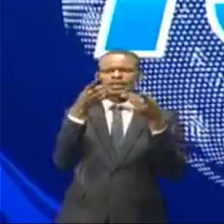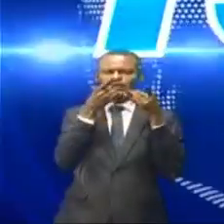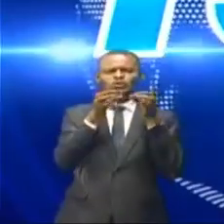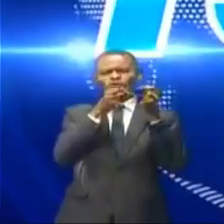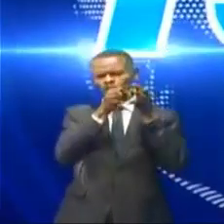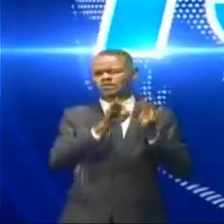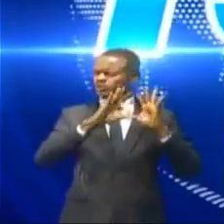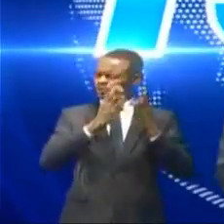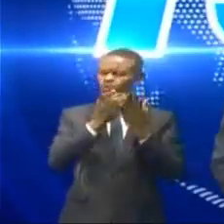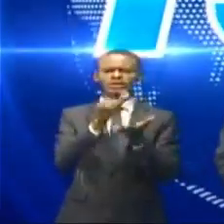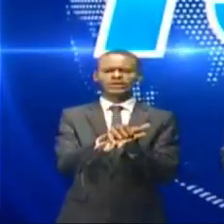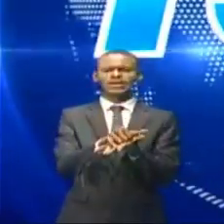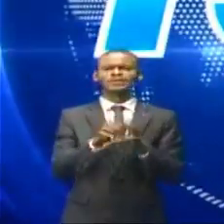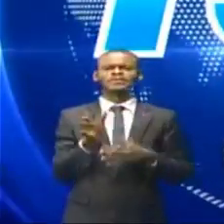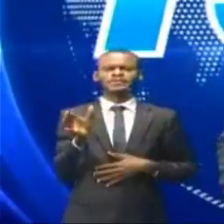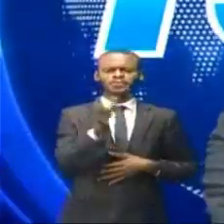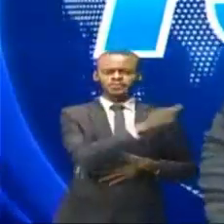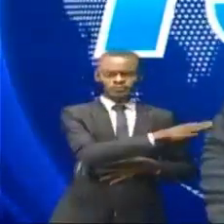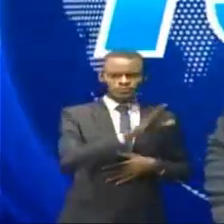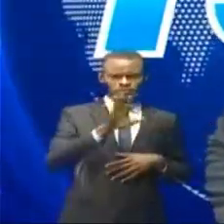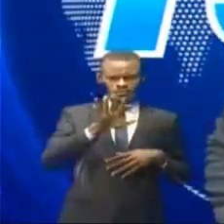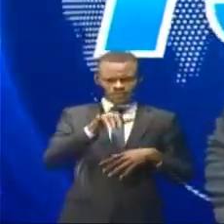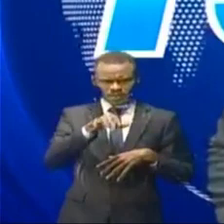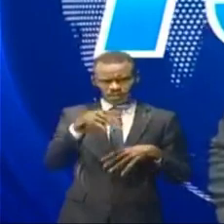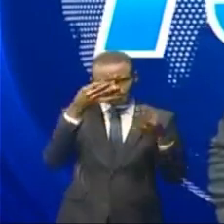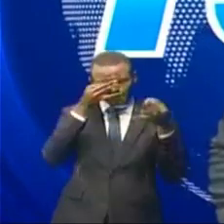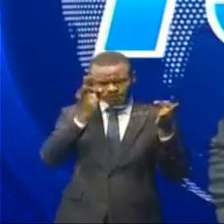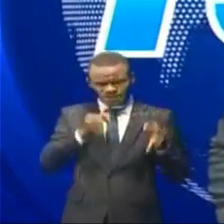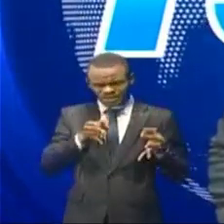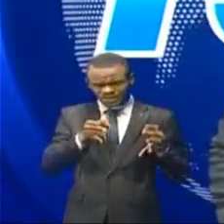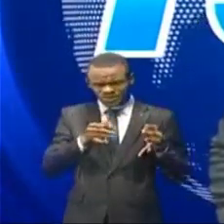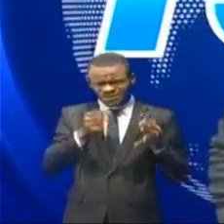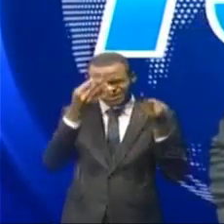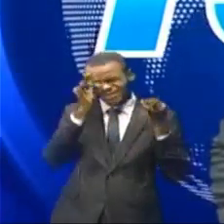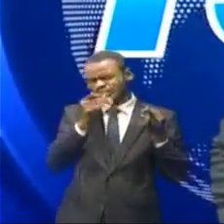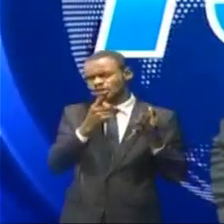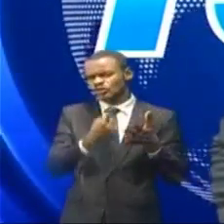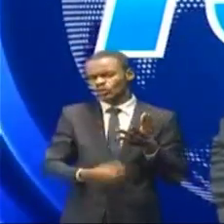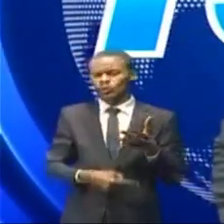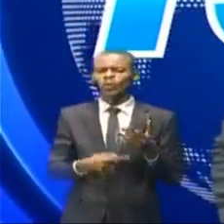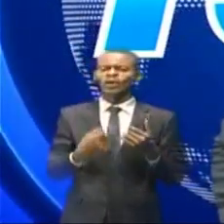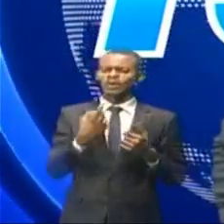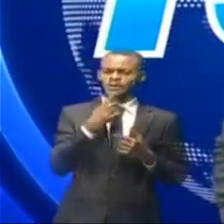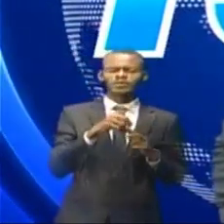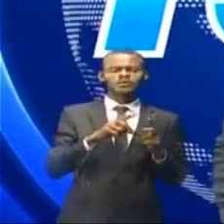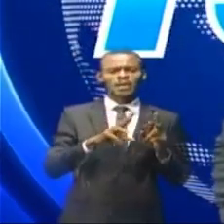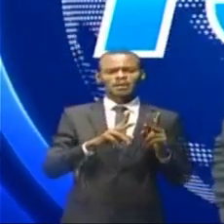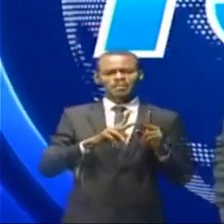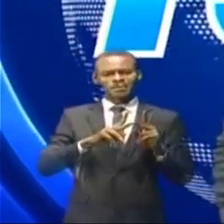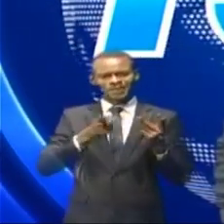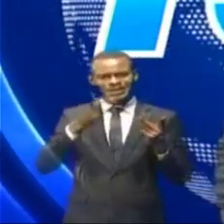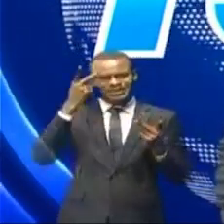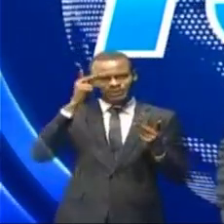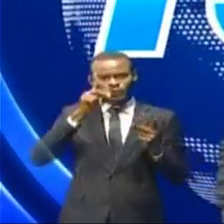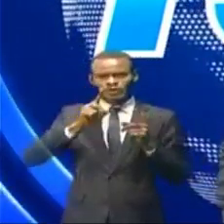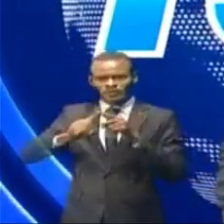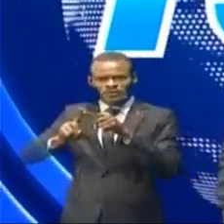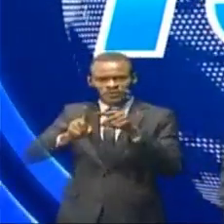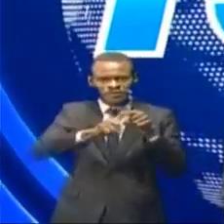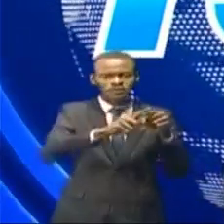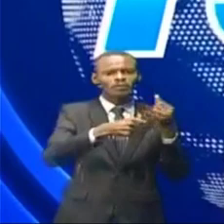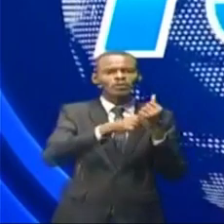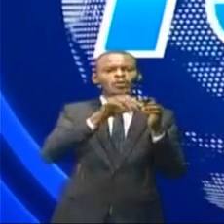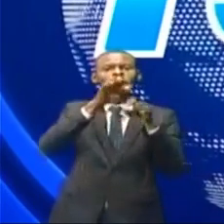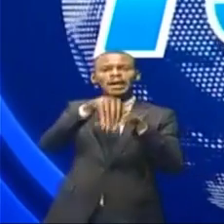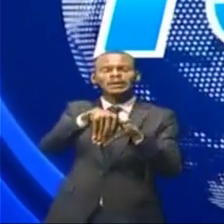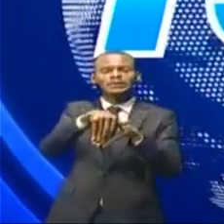2023. Et puis, ces décisions, plus question pour de partisans de partis politiques de percevoir le taxe